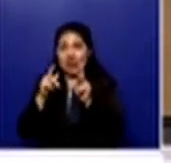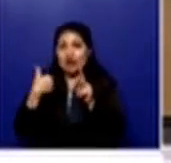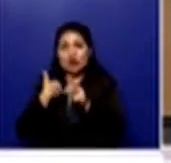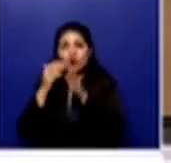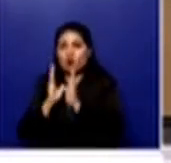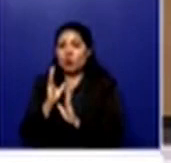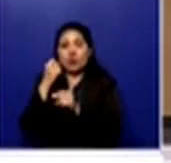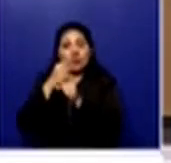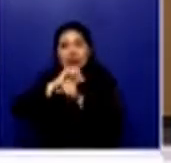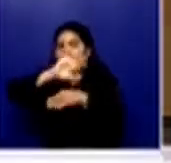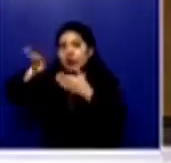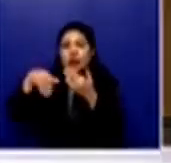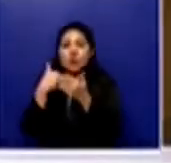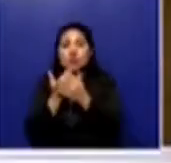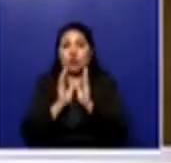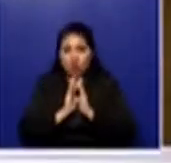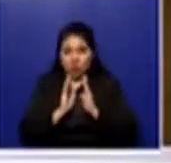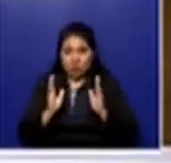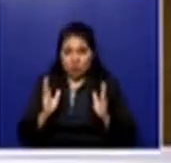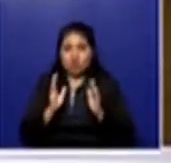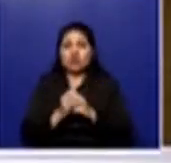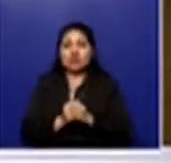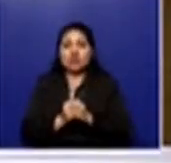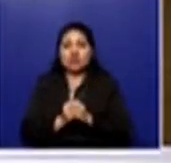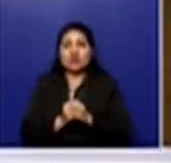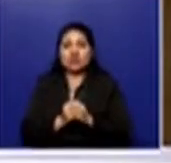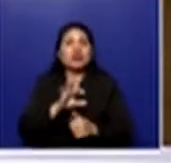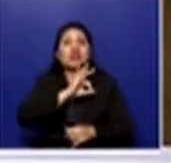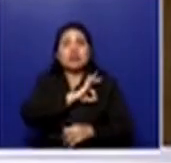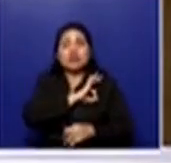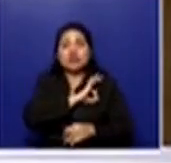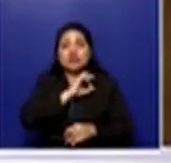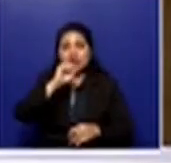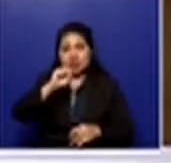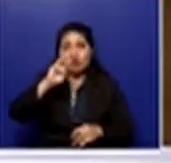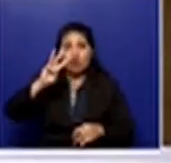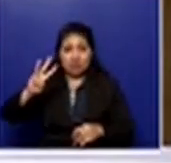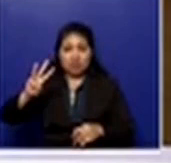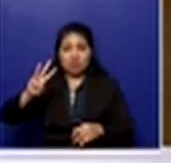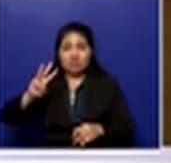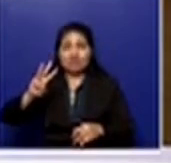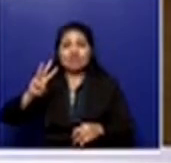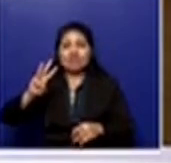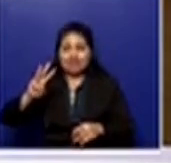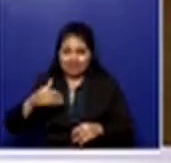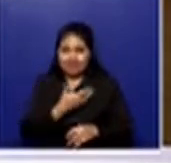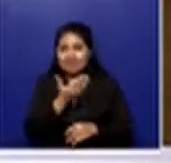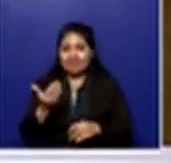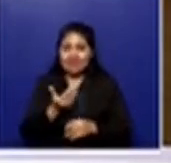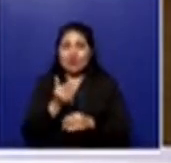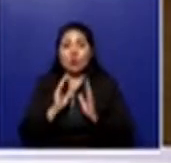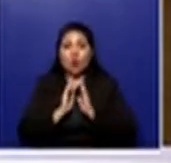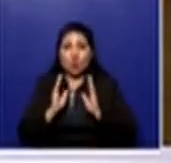PBS ทุกคนยังต้องขอบพระคุณท่านสมาชิกของวุฒิสภาทุกท่านนะคะต้องบ